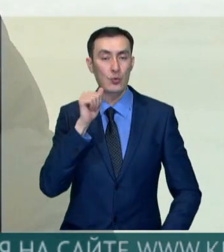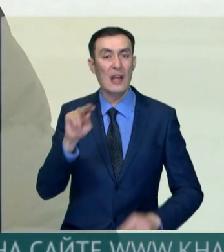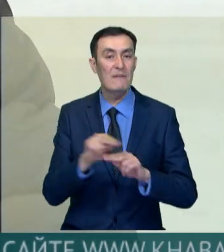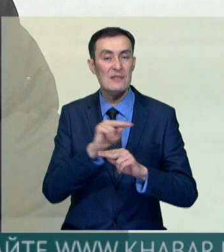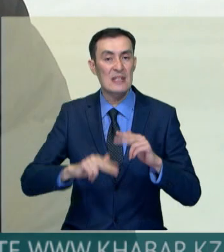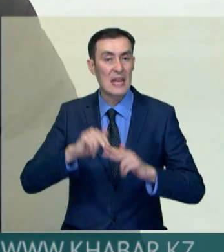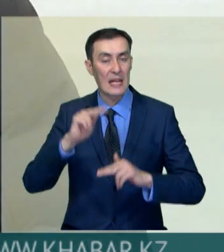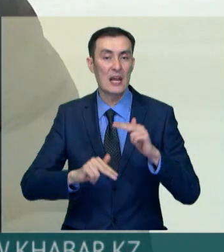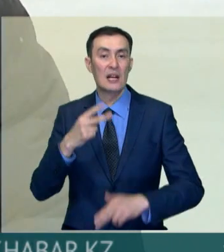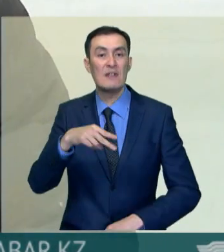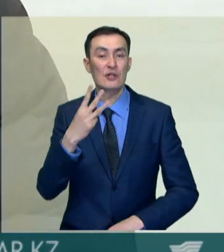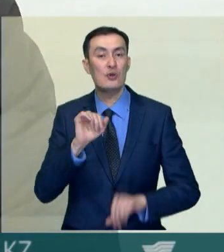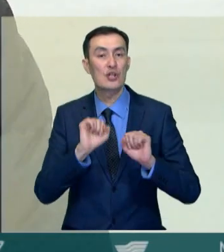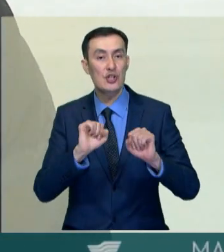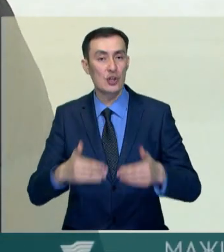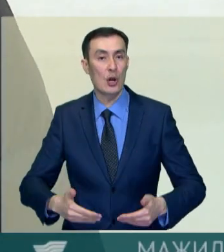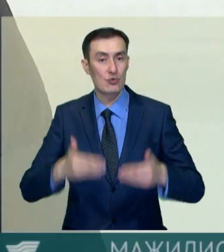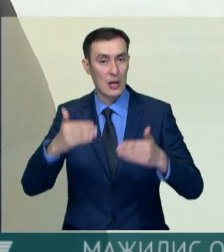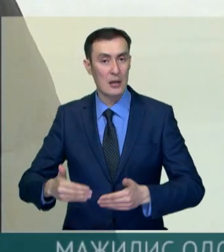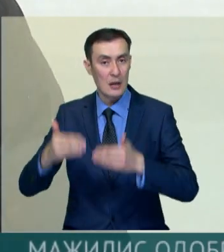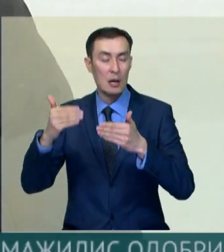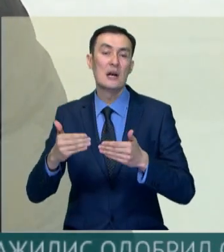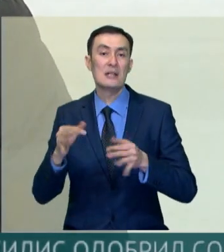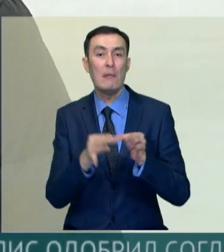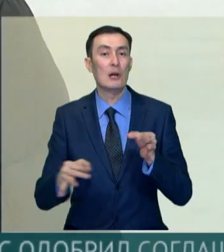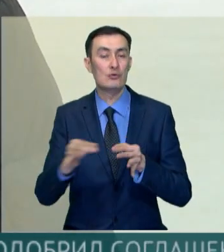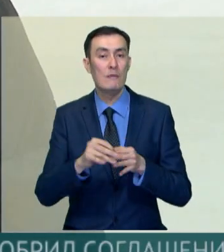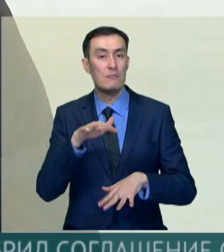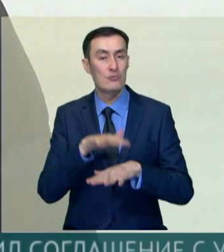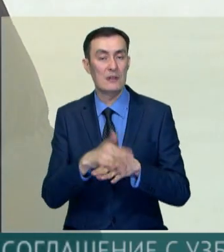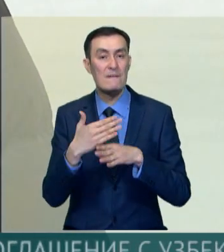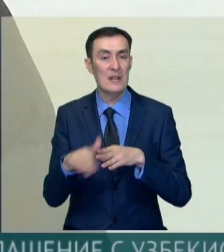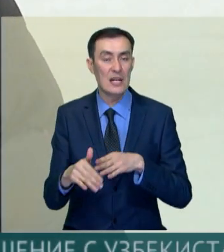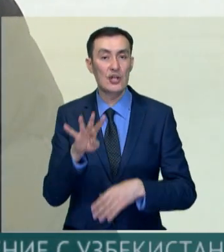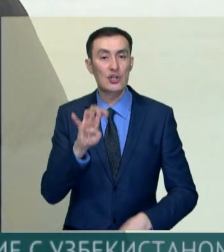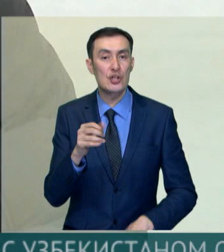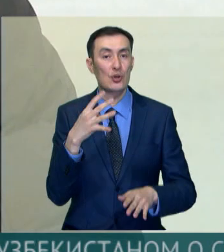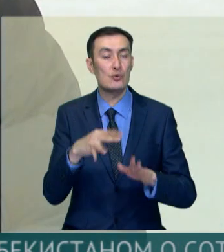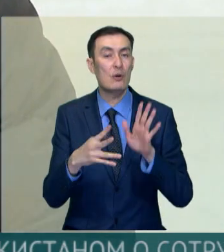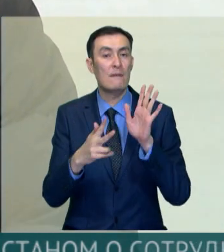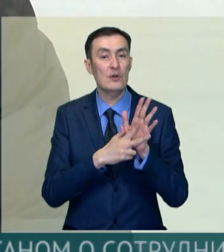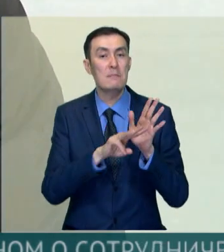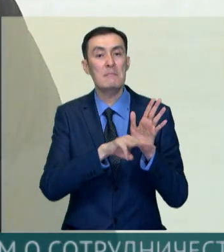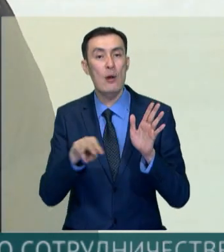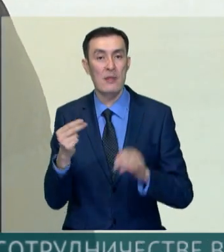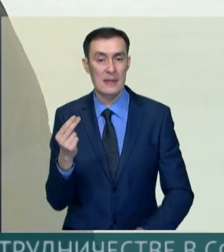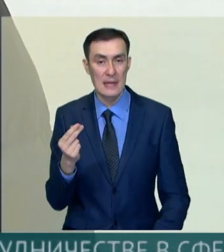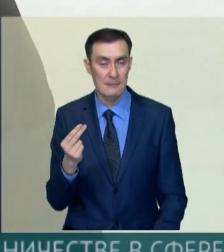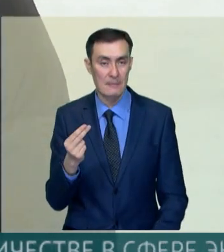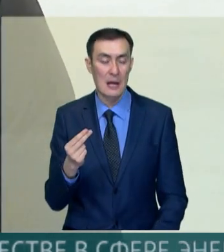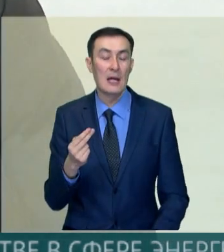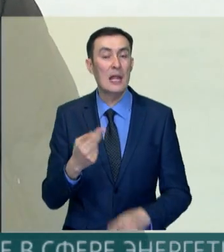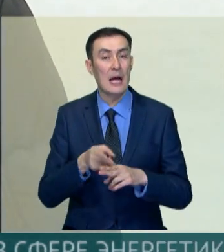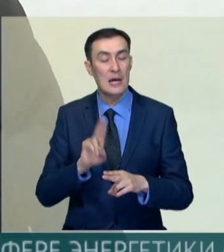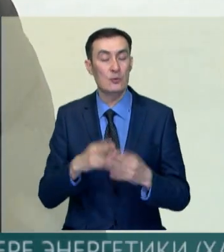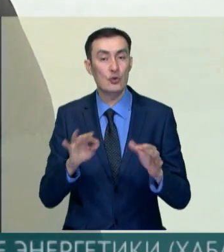возведение 23 защитных сооружений из областной казны выделено 448 миллионов тенге. Но